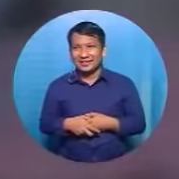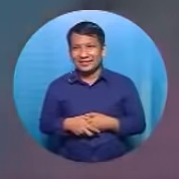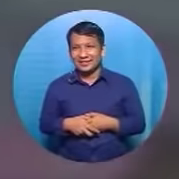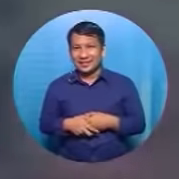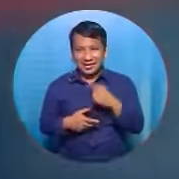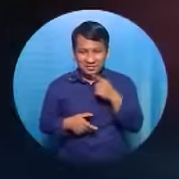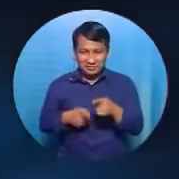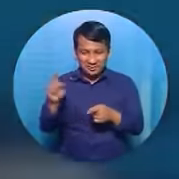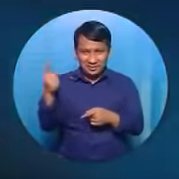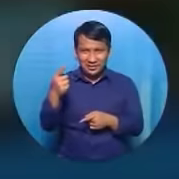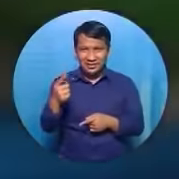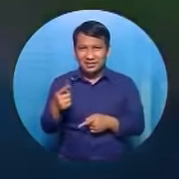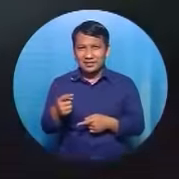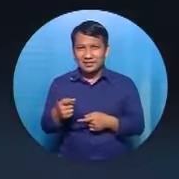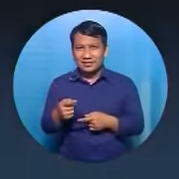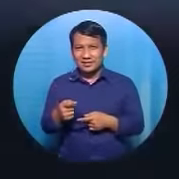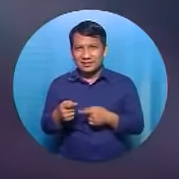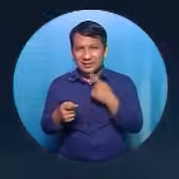Konsentidor ka!